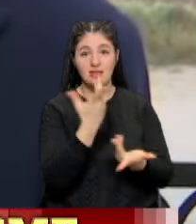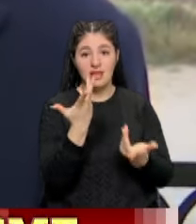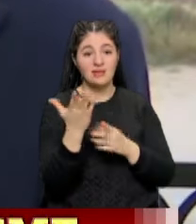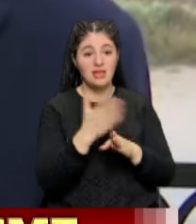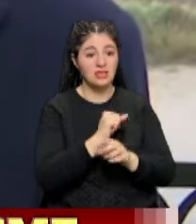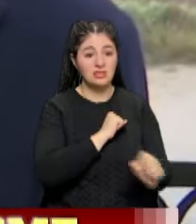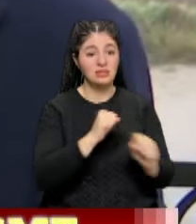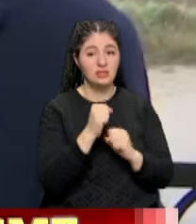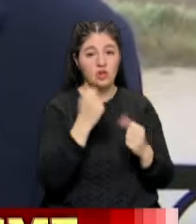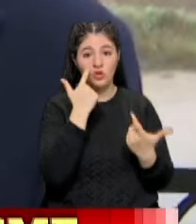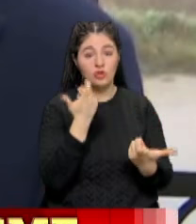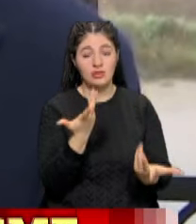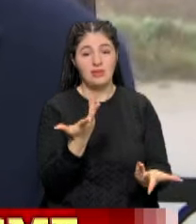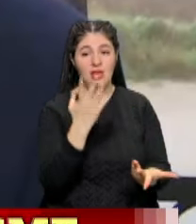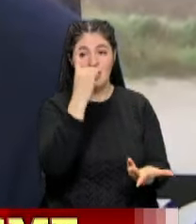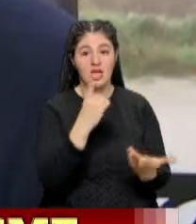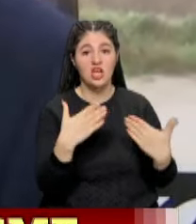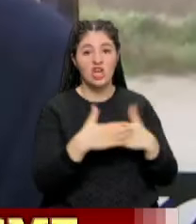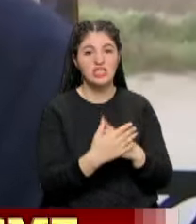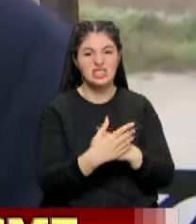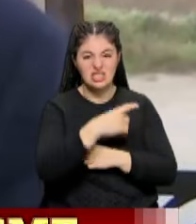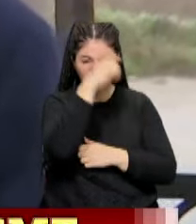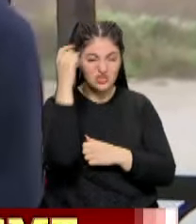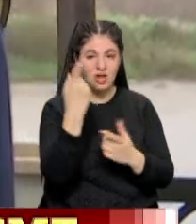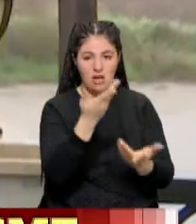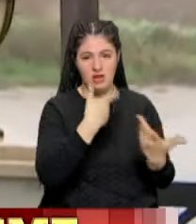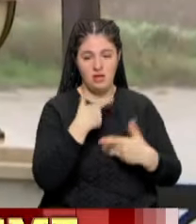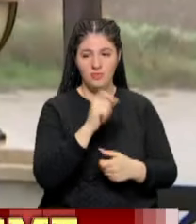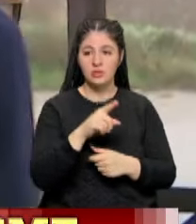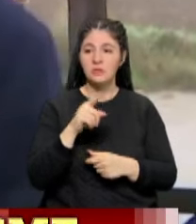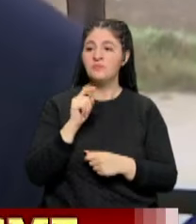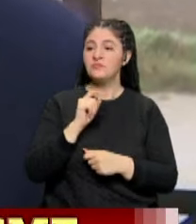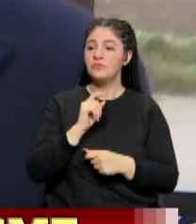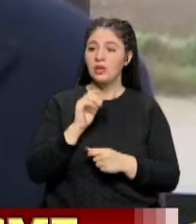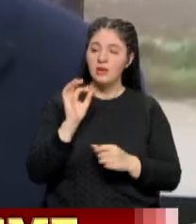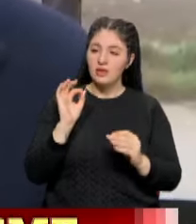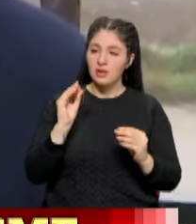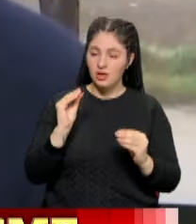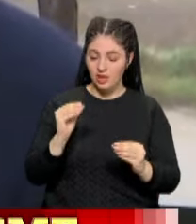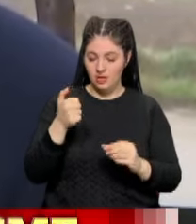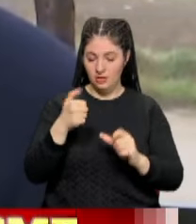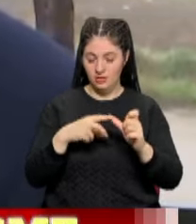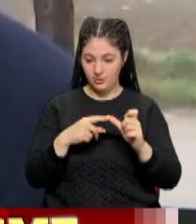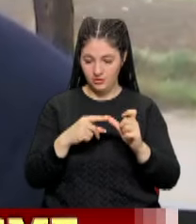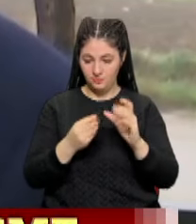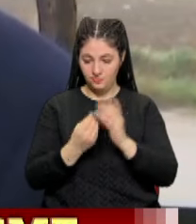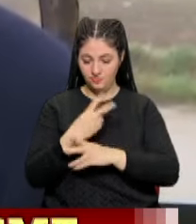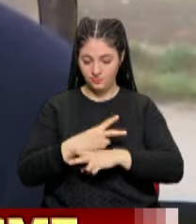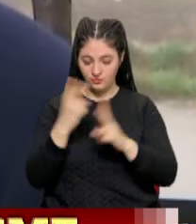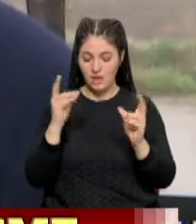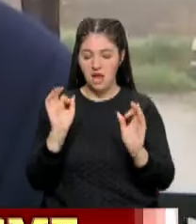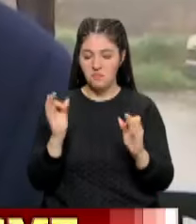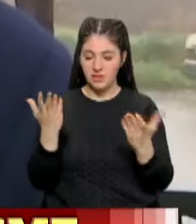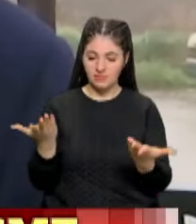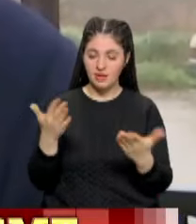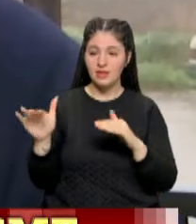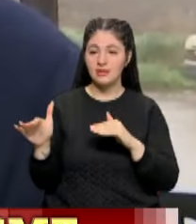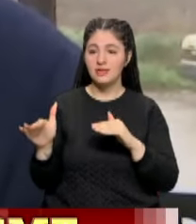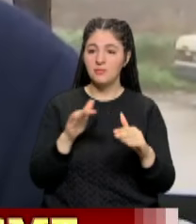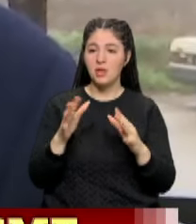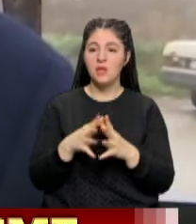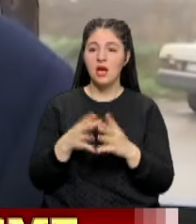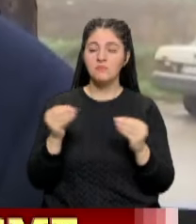tepkililer? Gözlemlerinizi öğrenebilir miyim? İlk gecenin sıcağını sizden alalım. 6 Şubat'ın sabahında elbette ki